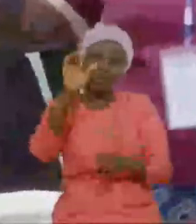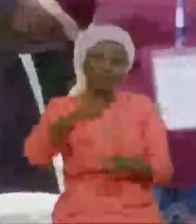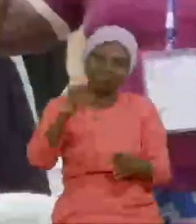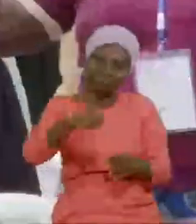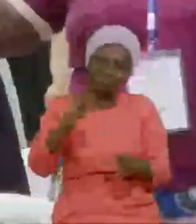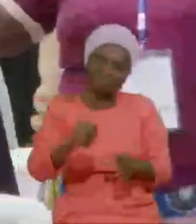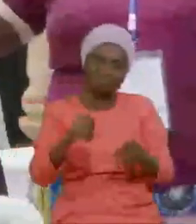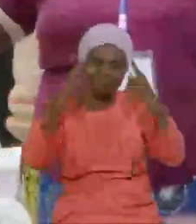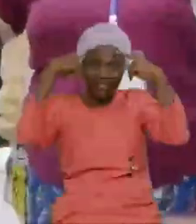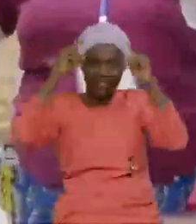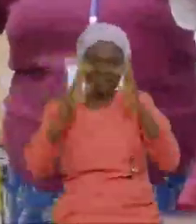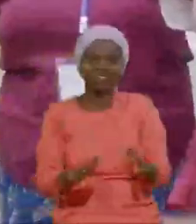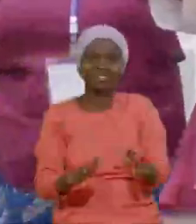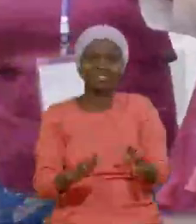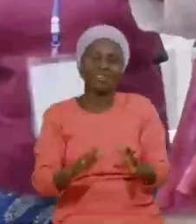Réalisateur,